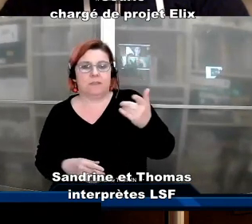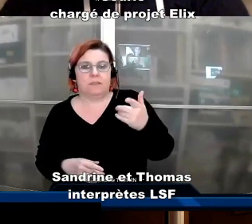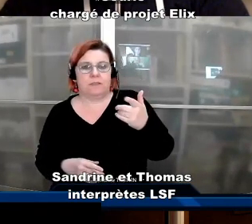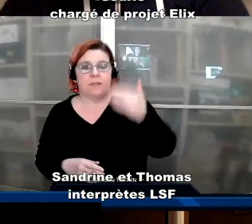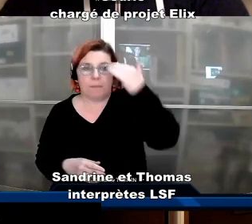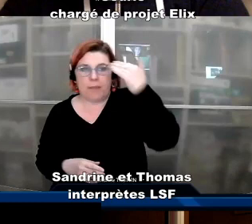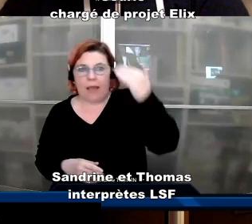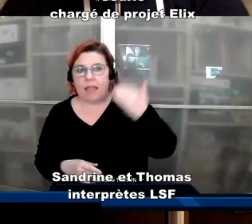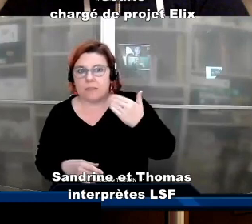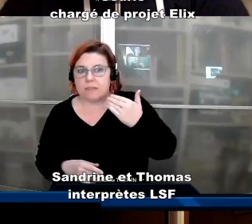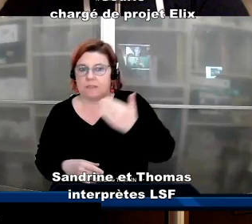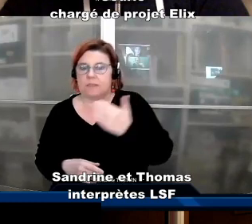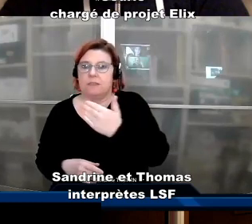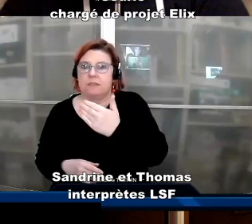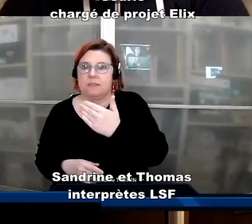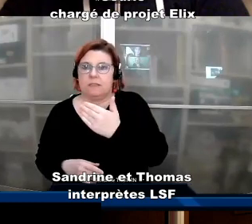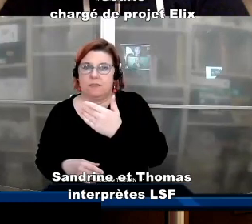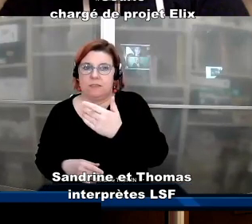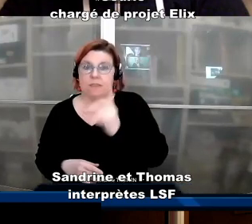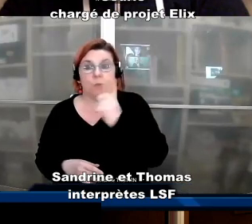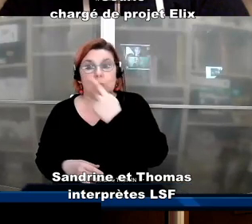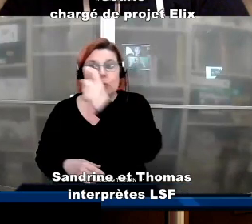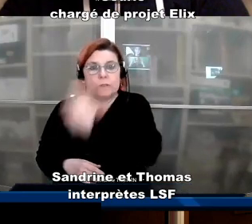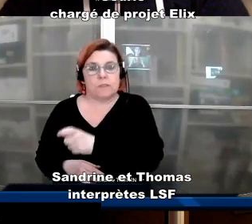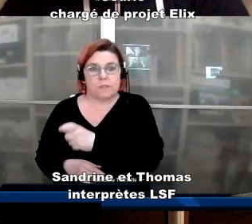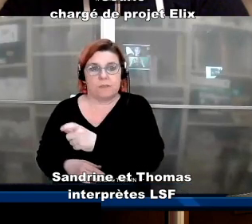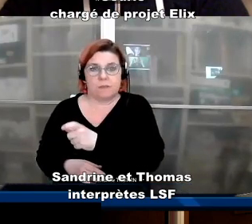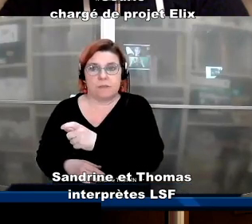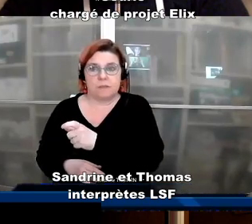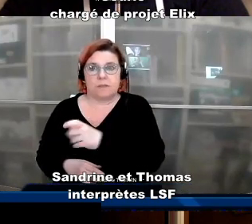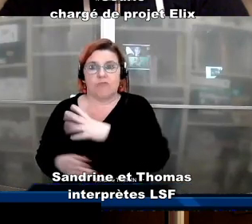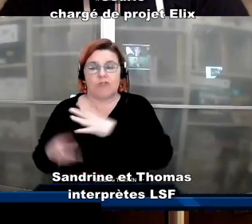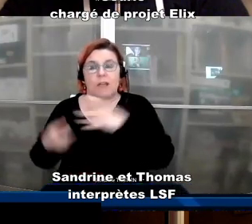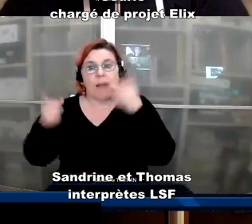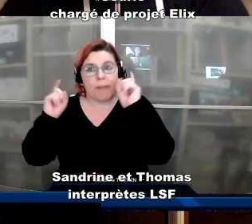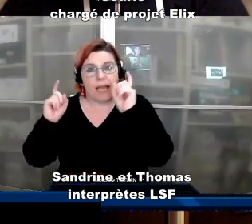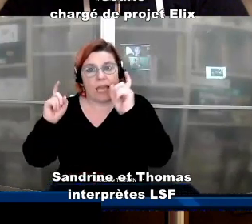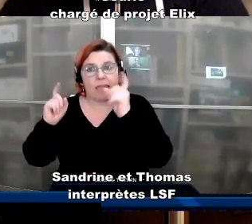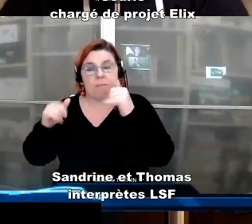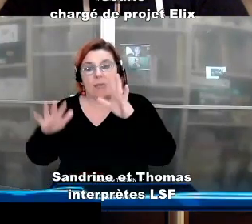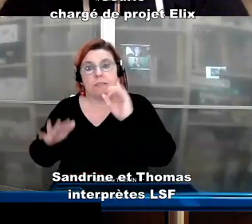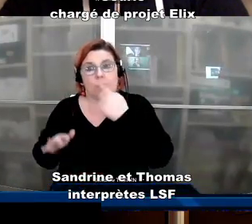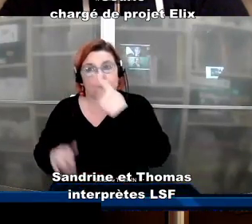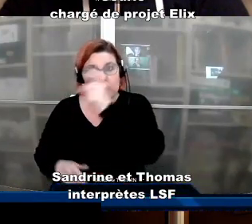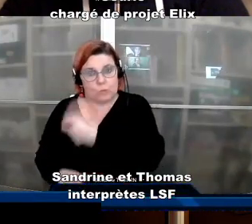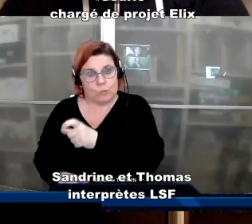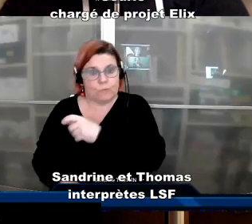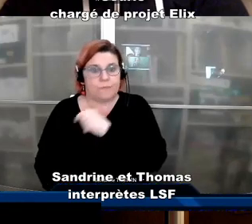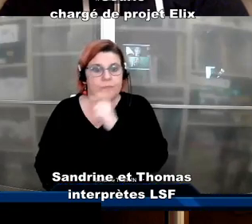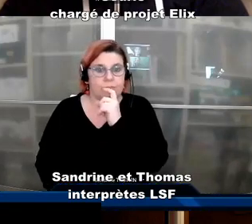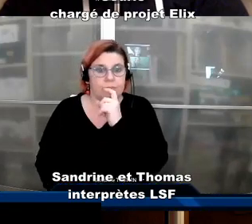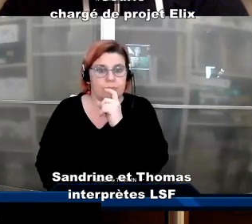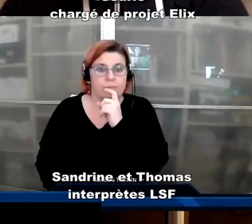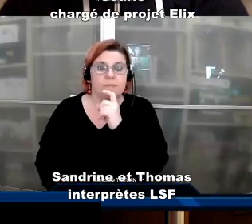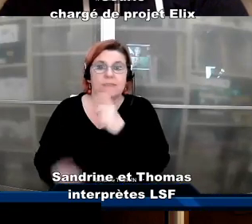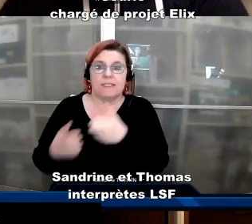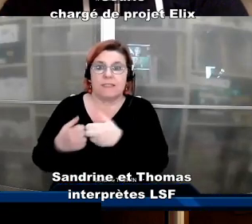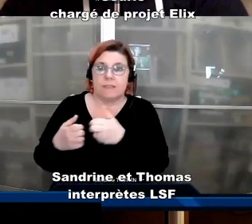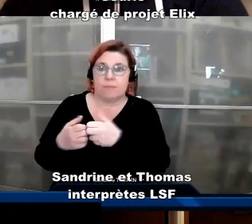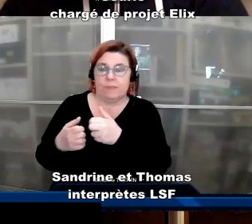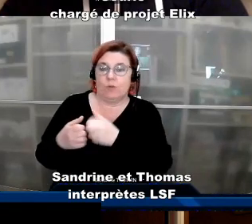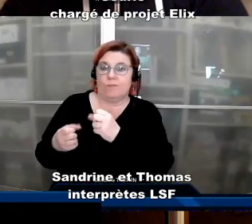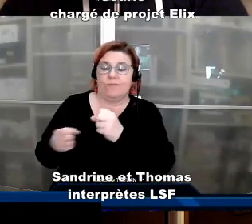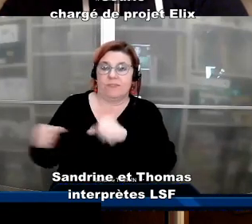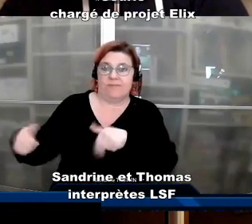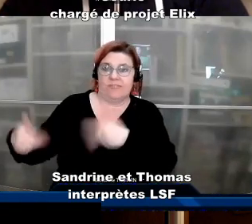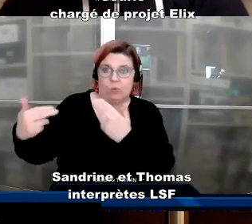Mélanie, elle est sourde. Bon, elle est appareillée, mais elle est sourde. Et en fait, quand on est en visio avec